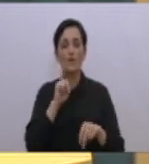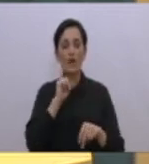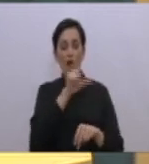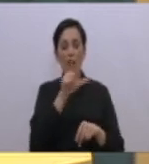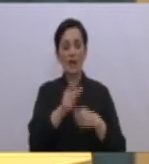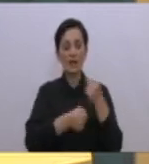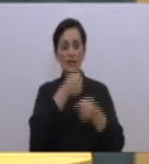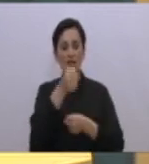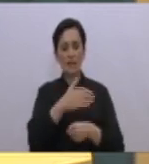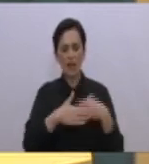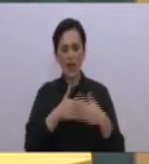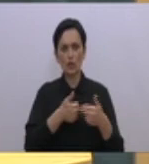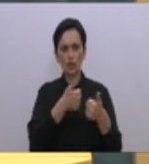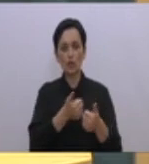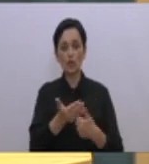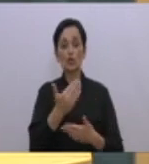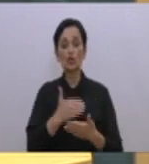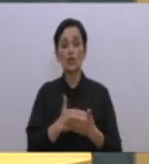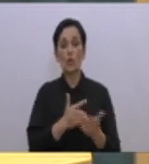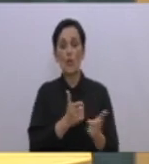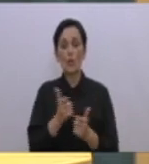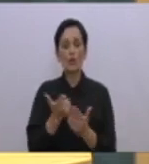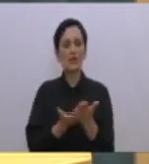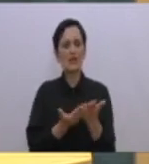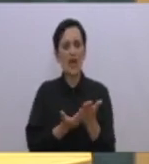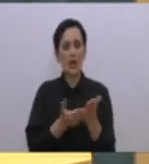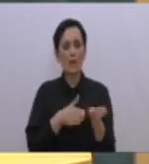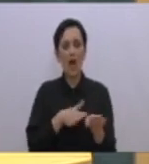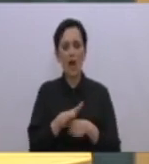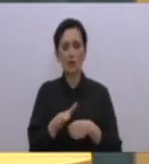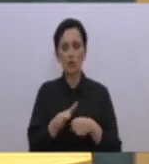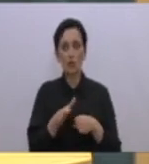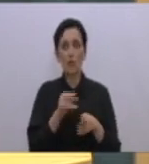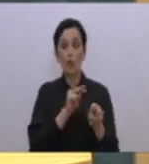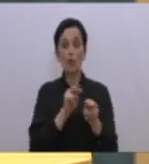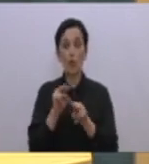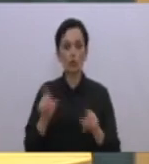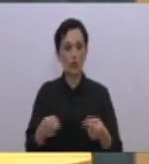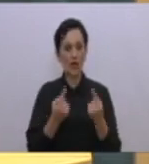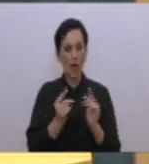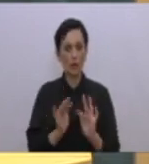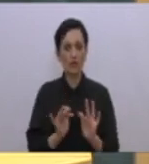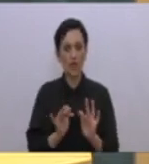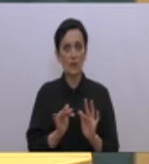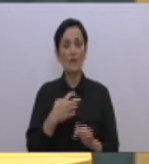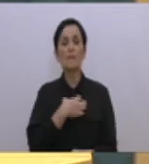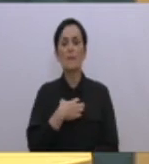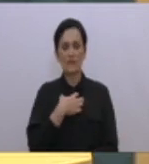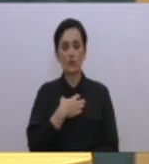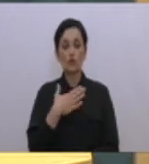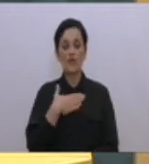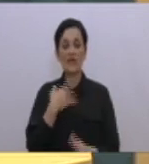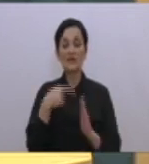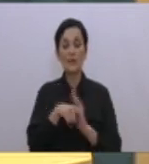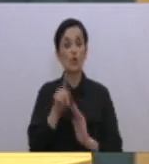დასაქმების ხელშეწყობა, შედეგად მომზადებული რეკომენდაციების ახსულებაზე კონტროლის განხორციელებას. Მნიშვნელოვანია ჩვენს მიერ